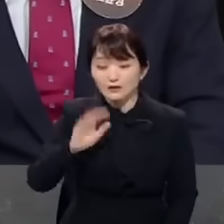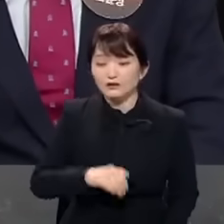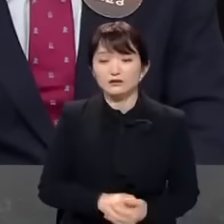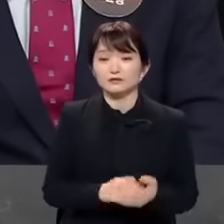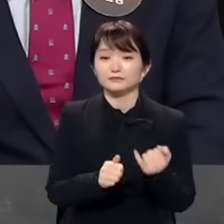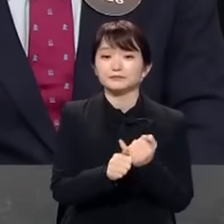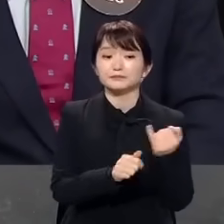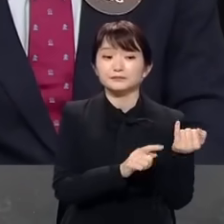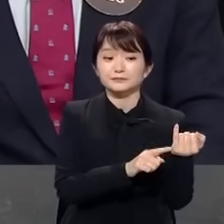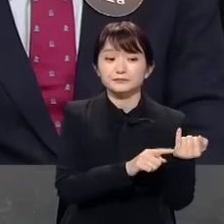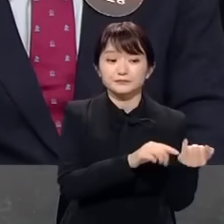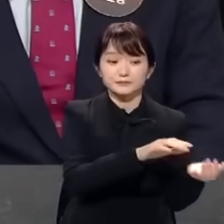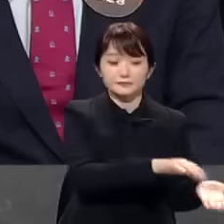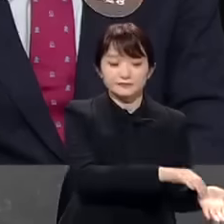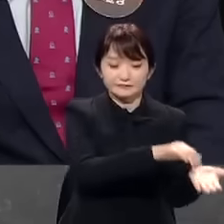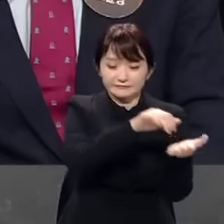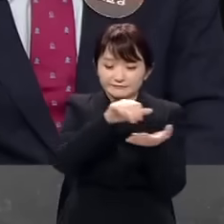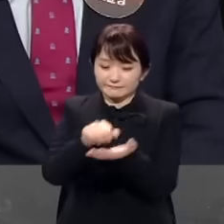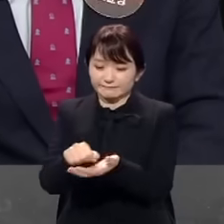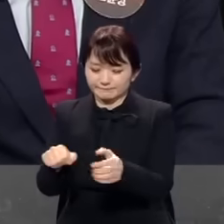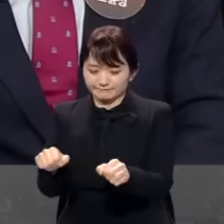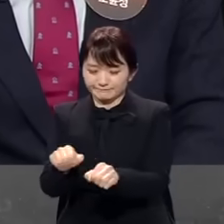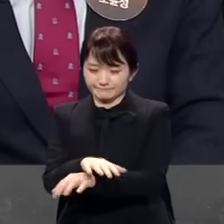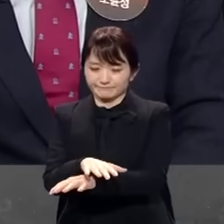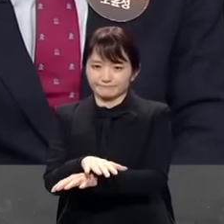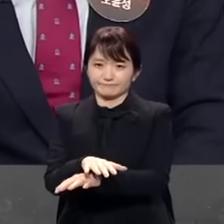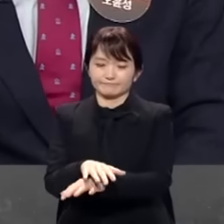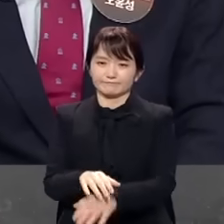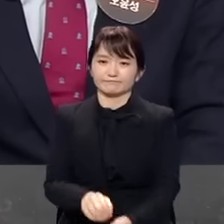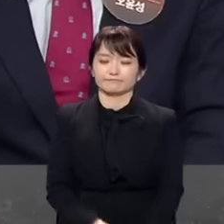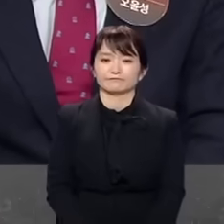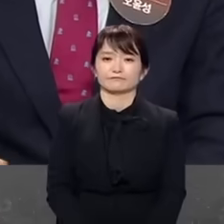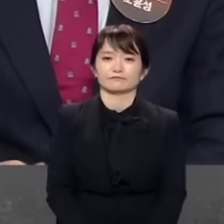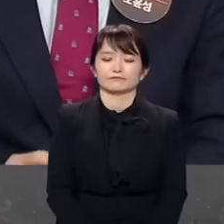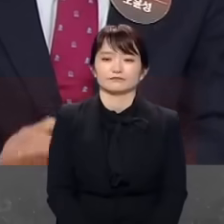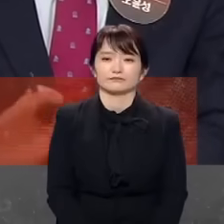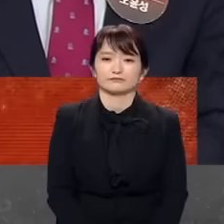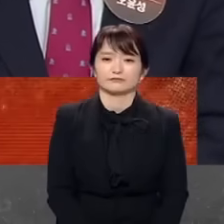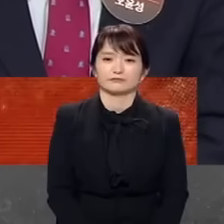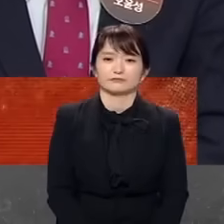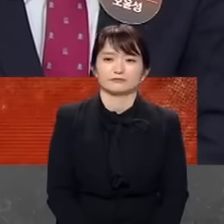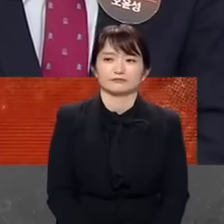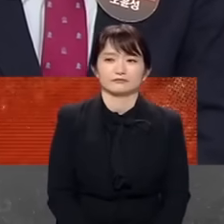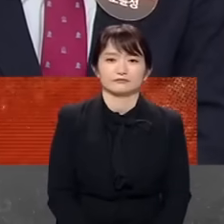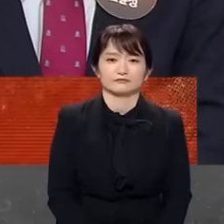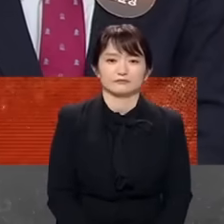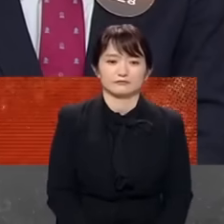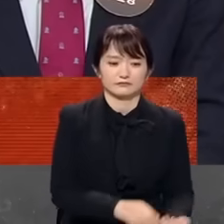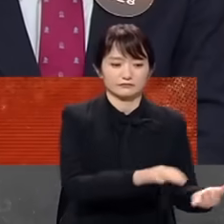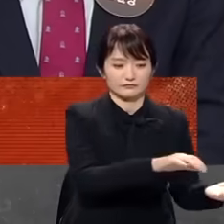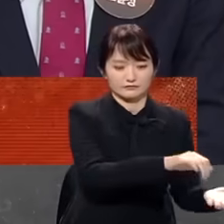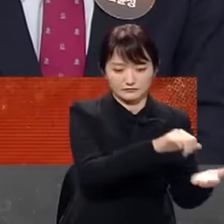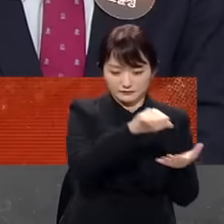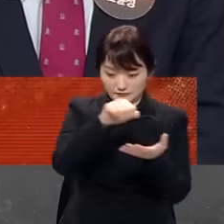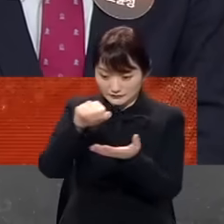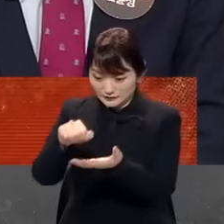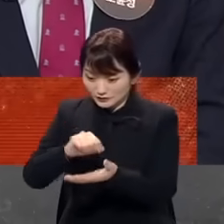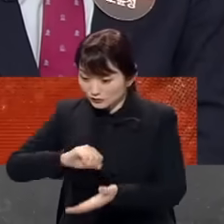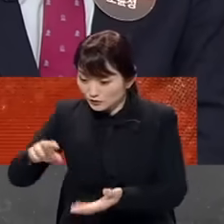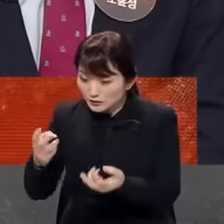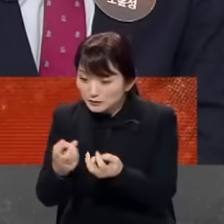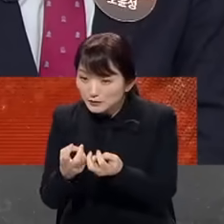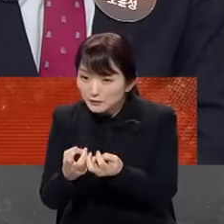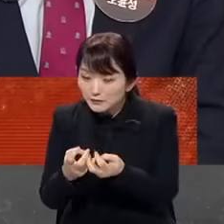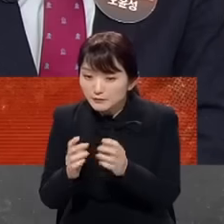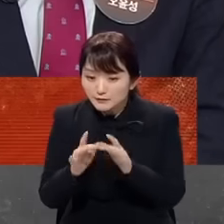아 매장하고 이제 시신을 기하겠다고 결심을 하게 됩니다 그런데 시신 유기 방법을 인터넷에 검색을 하고